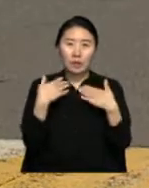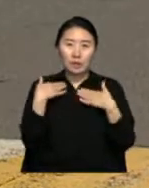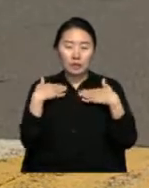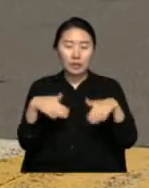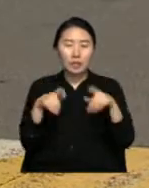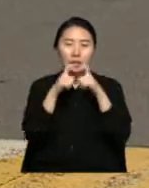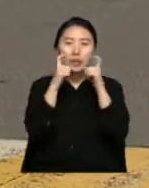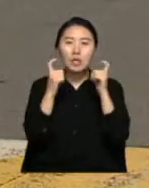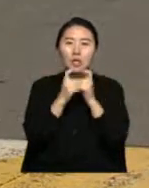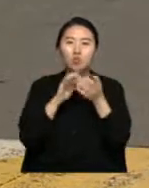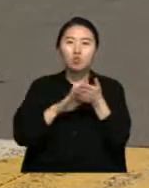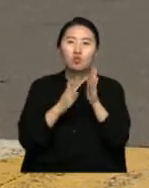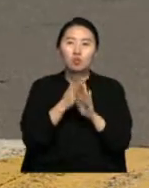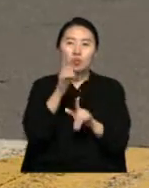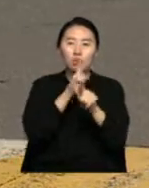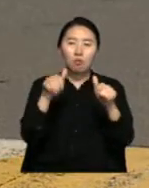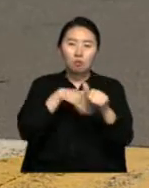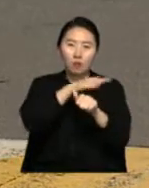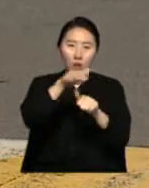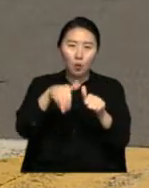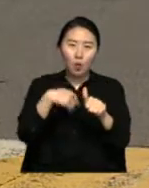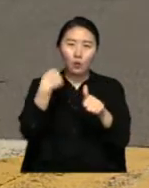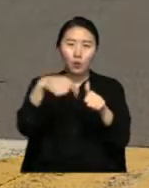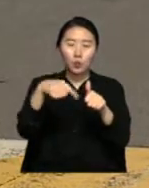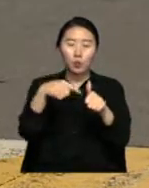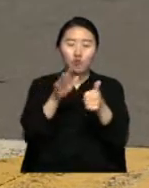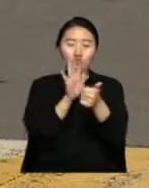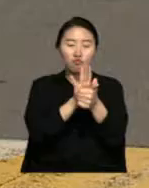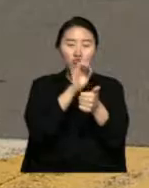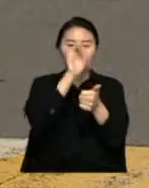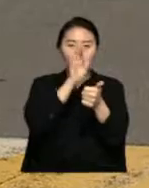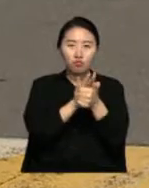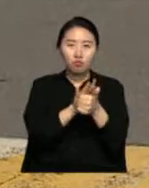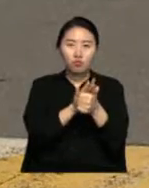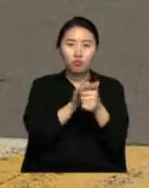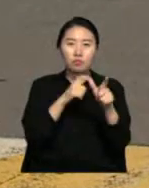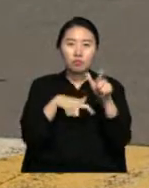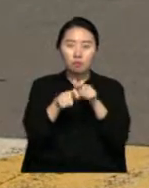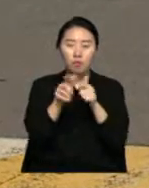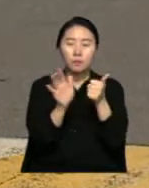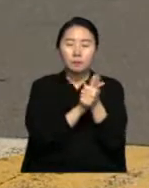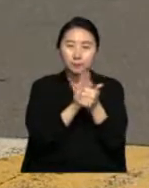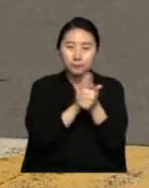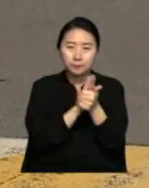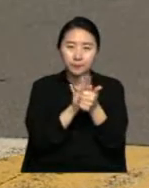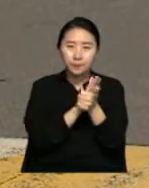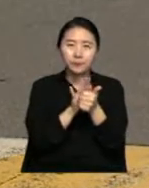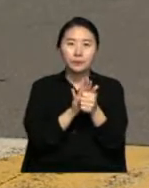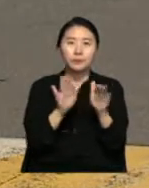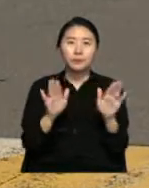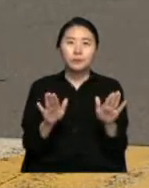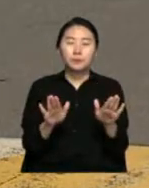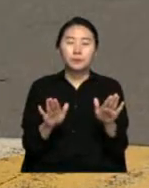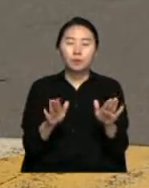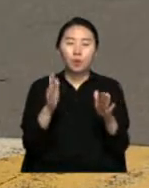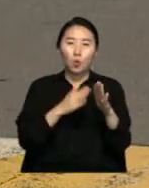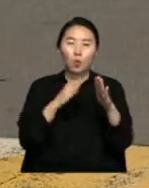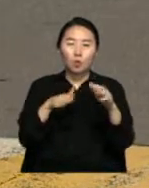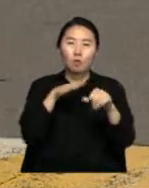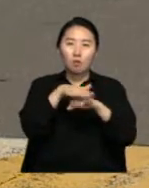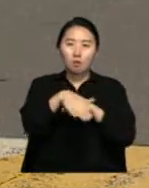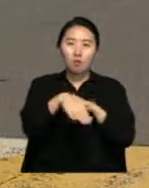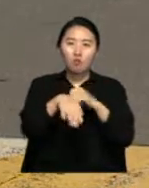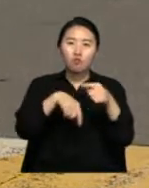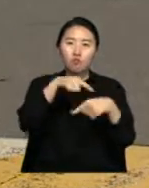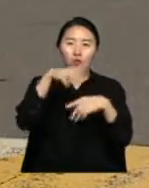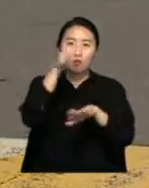열악한 사립유치원의 여러 가지 여건을 교육청의 지원으로 보완하겠다는 건데요. 서울시 교육청은 올해 공영형 유치원의